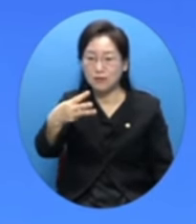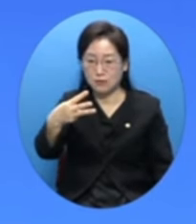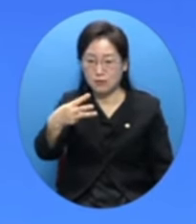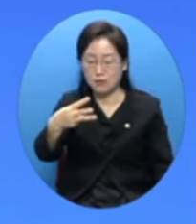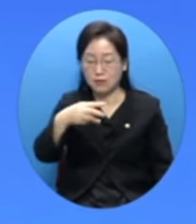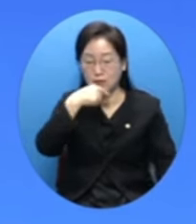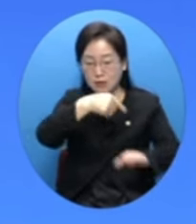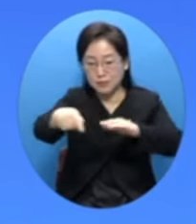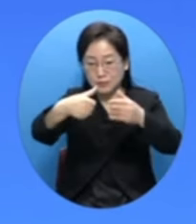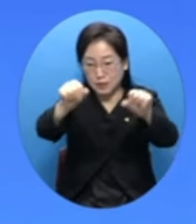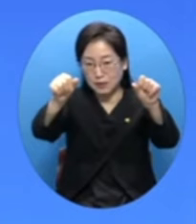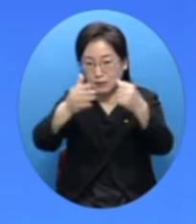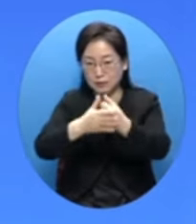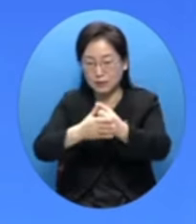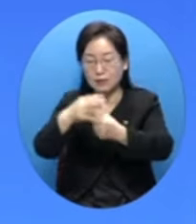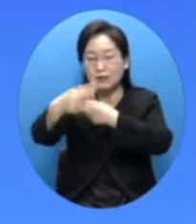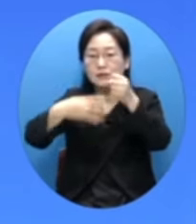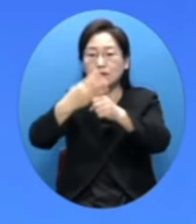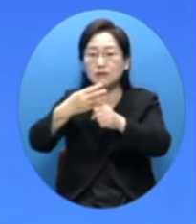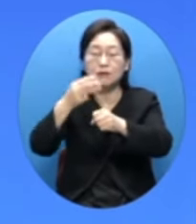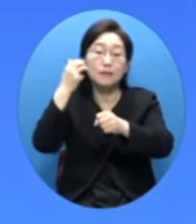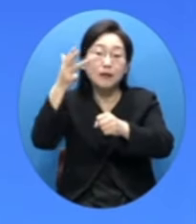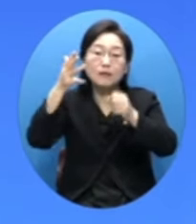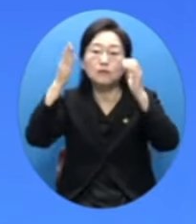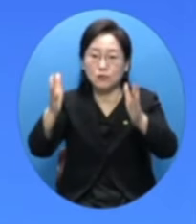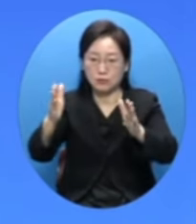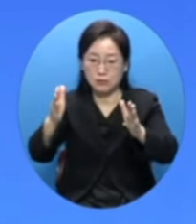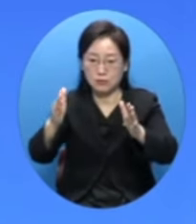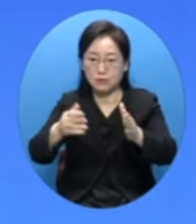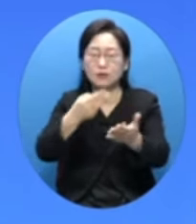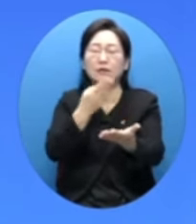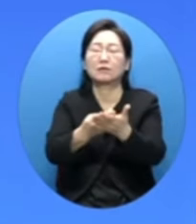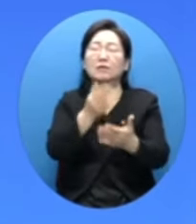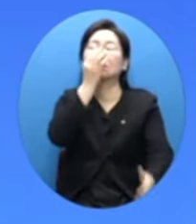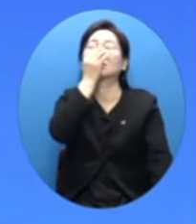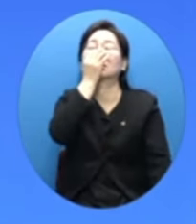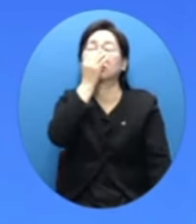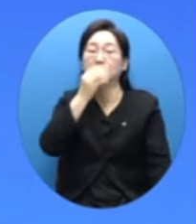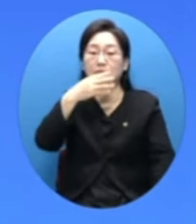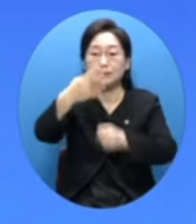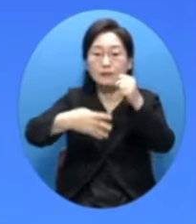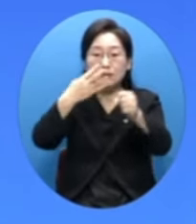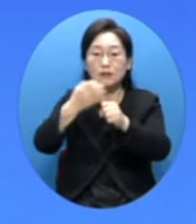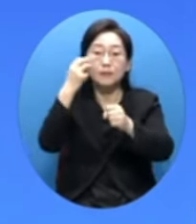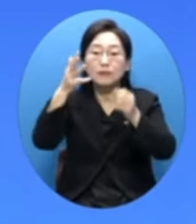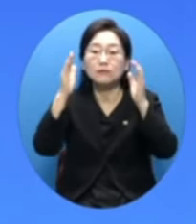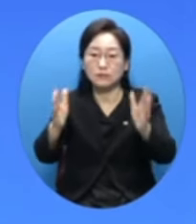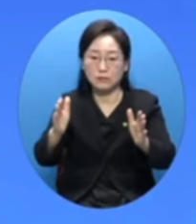4년 8개월째 누워있습니다. 4년 8개월 부모님이